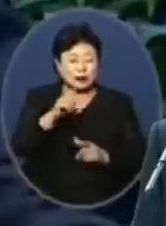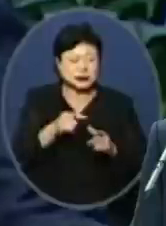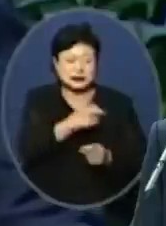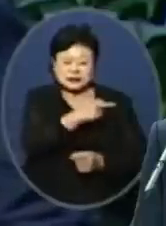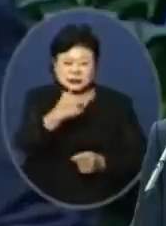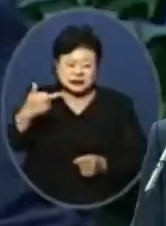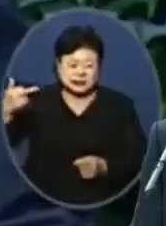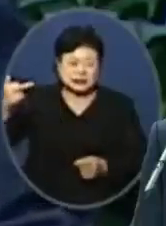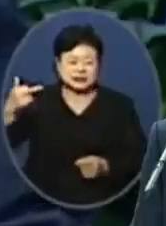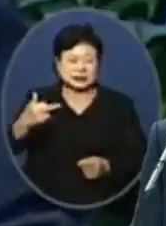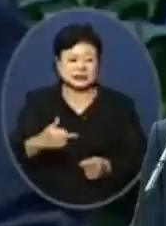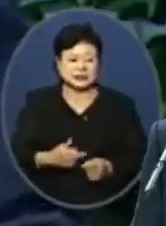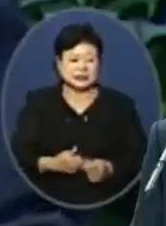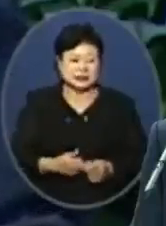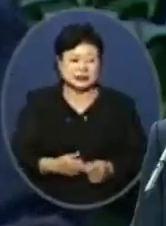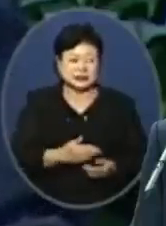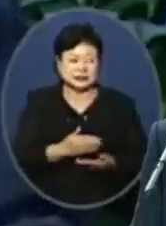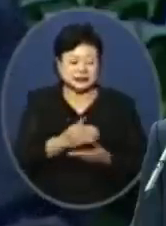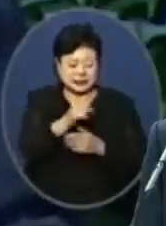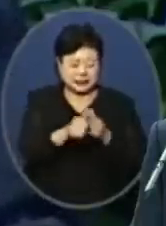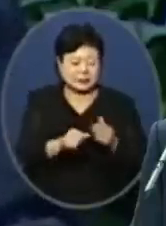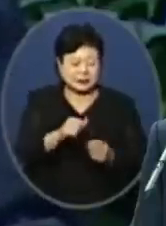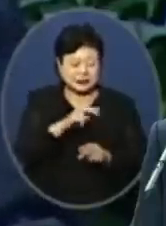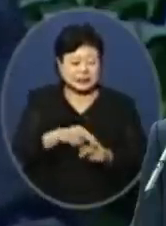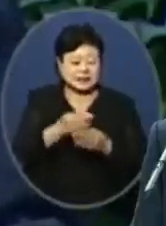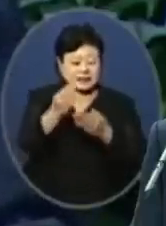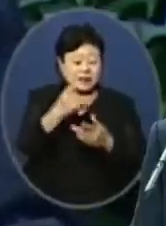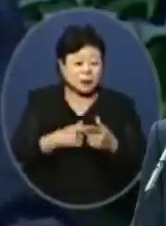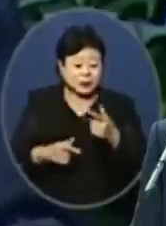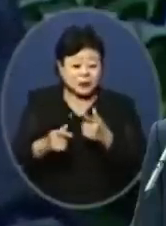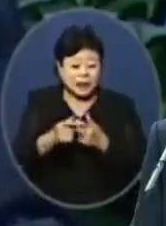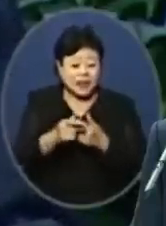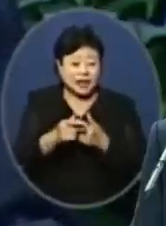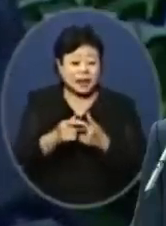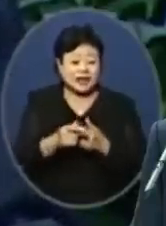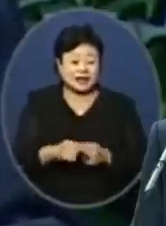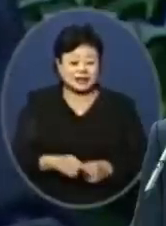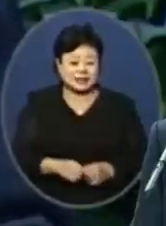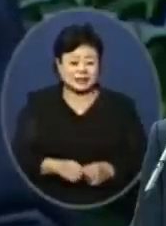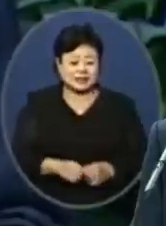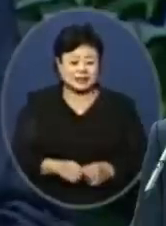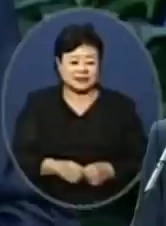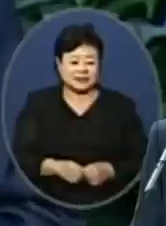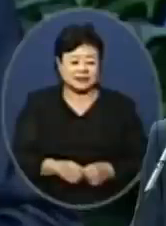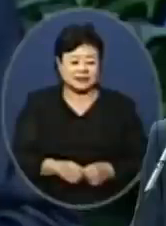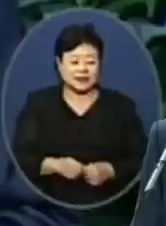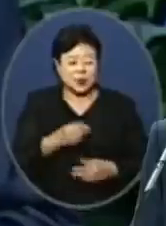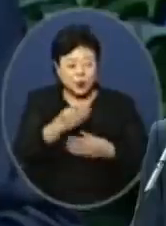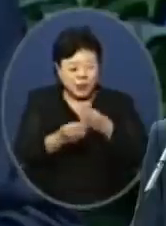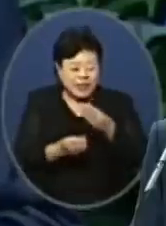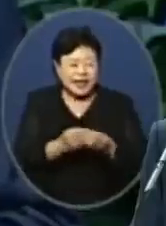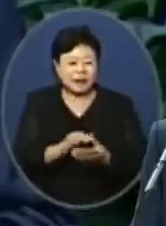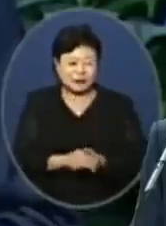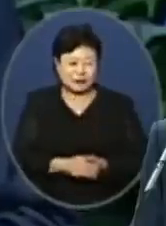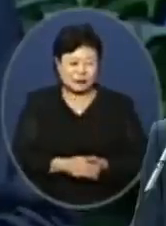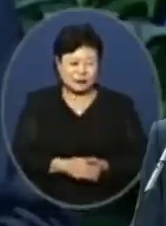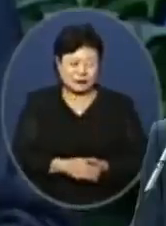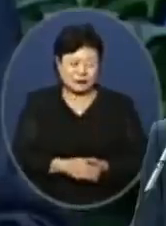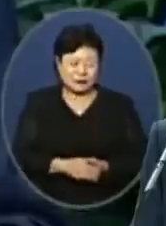크게 차려서 하나님 앞에 제사 드리는 것을 내가 원하는 것이 아니다. 나는 와서 회개하는 사람을